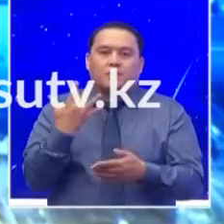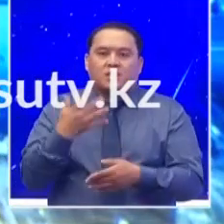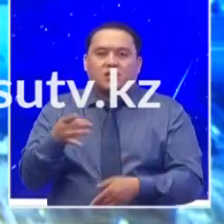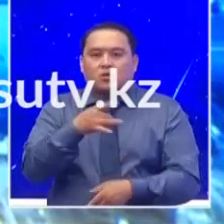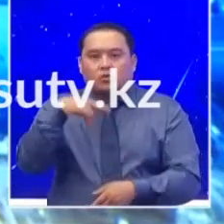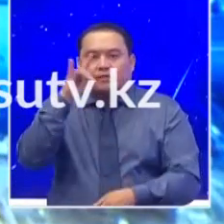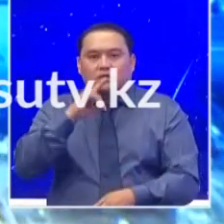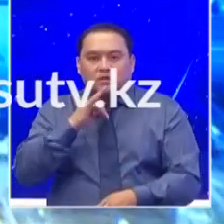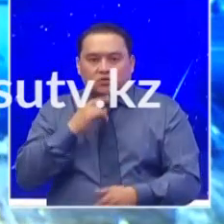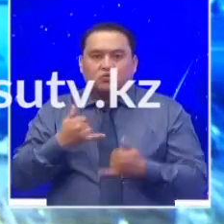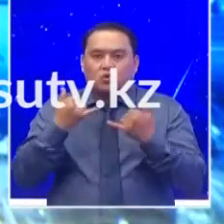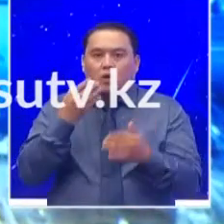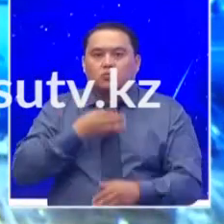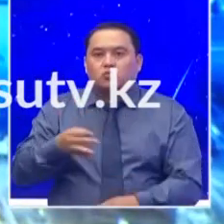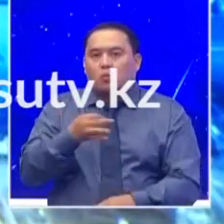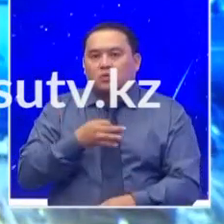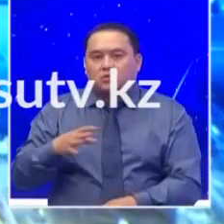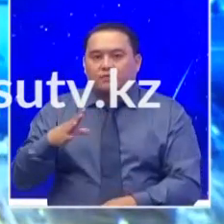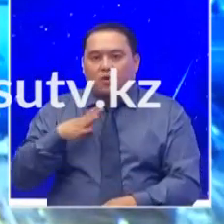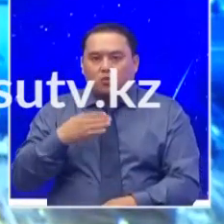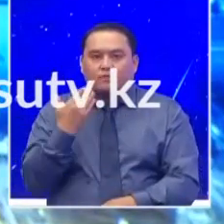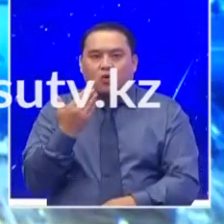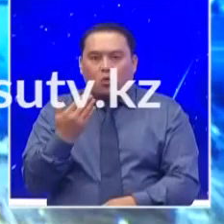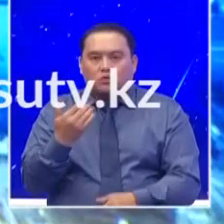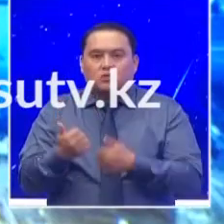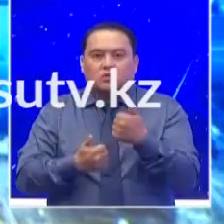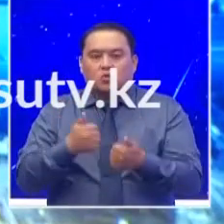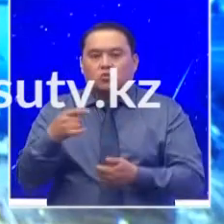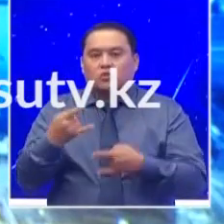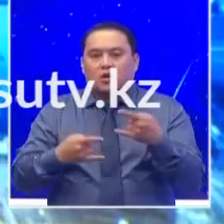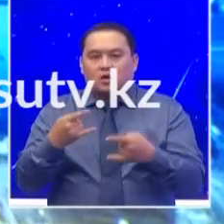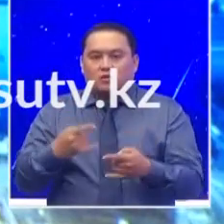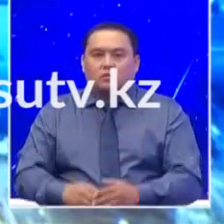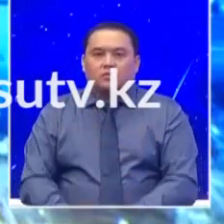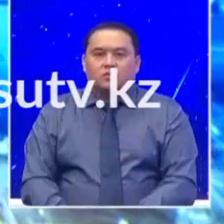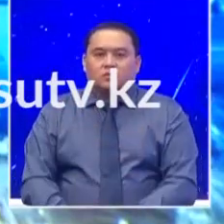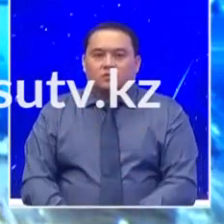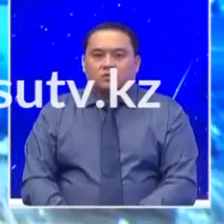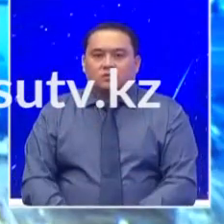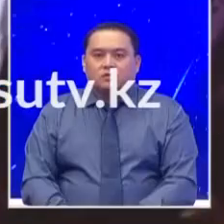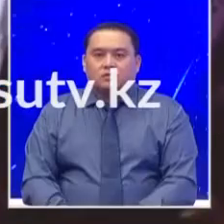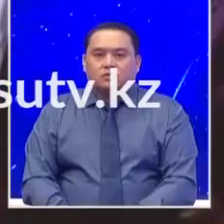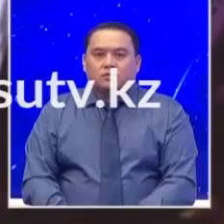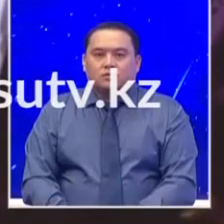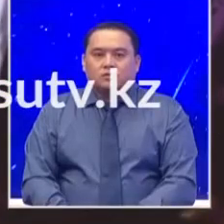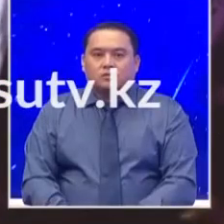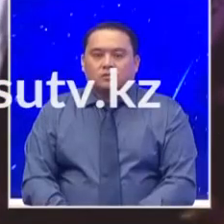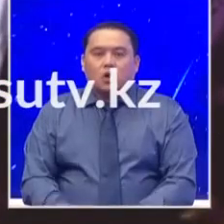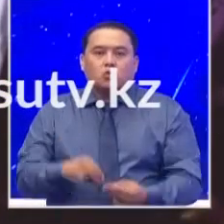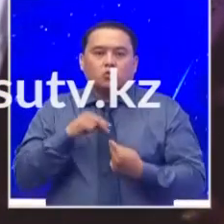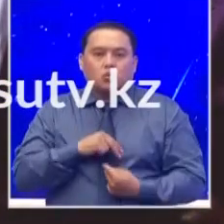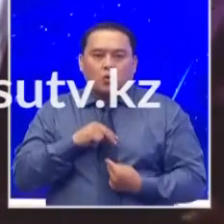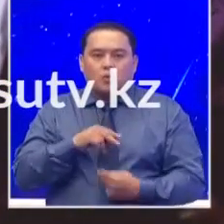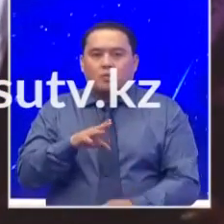регионов страны. Честь Алматинской области отстаивали работники телеканала ЖТСУ и областных газет. Свой трудовой путь